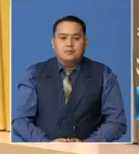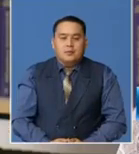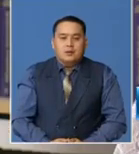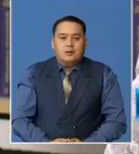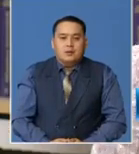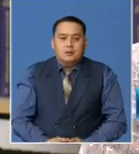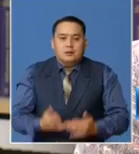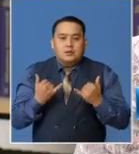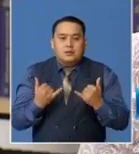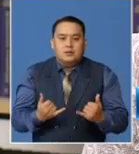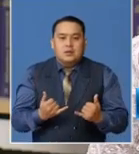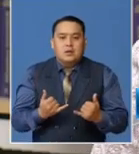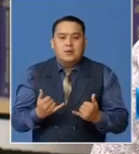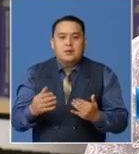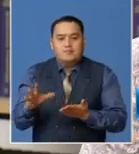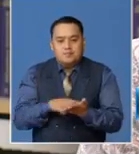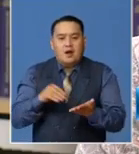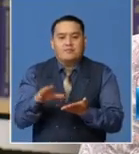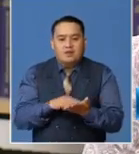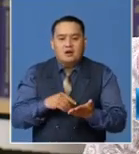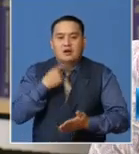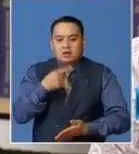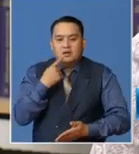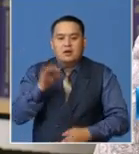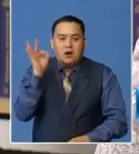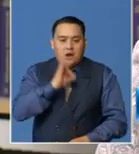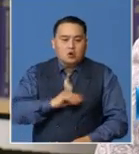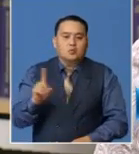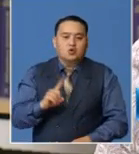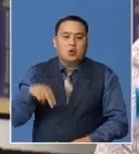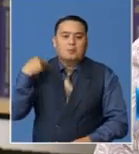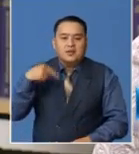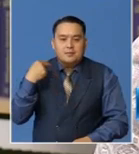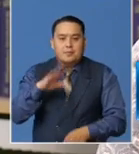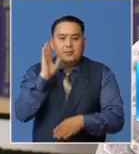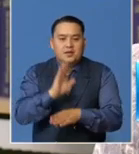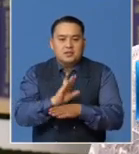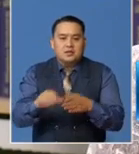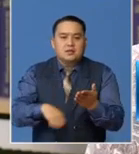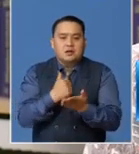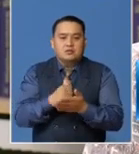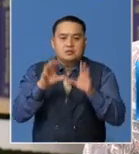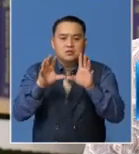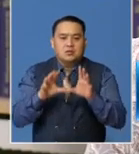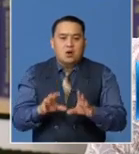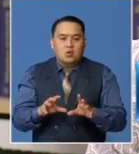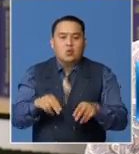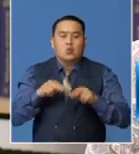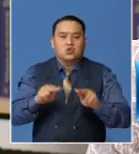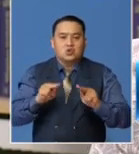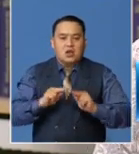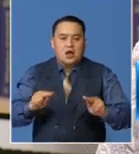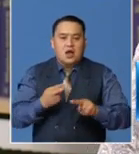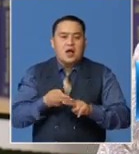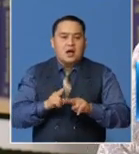уже не раз неоднократно обсуждали и говорили о том что президент поручил принять закон о статусе педагога